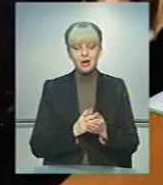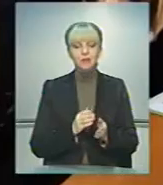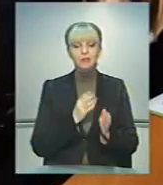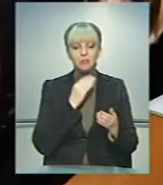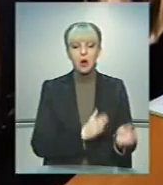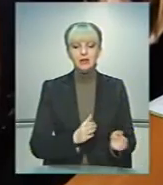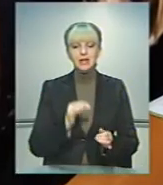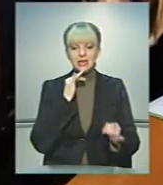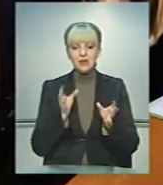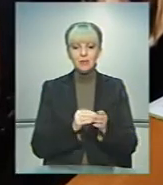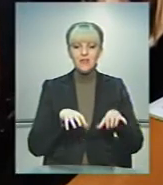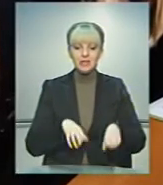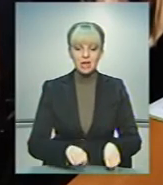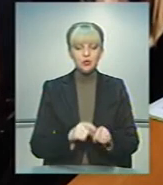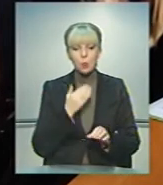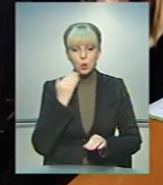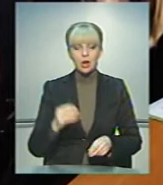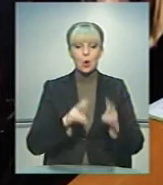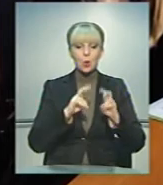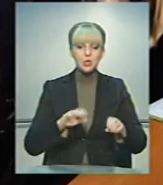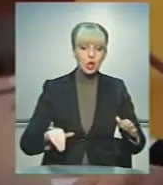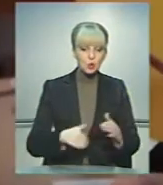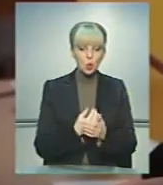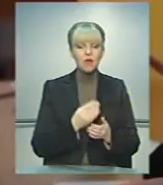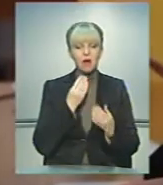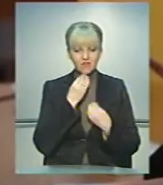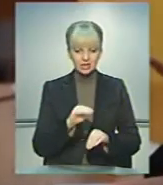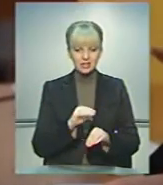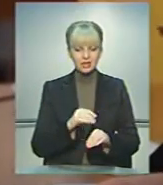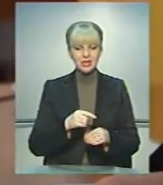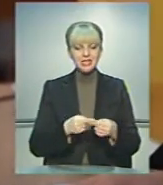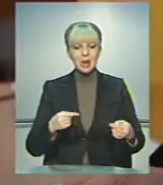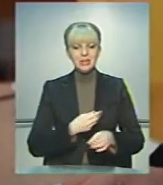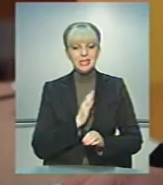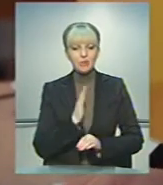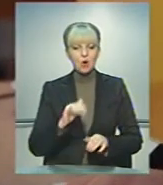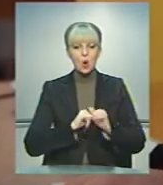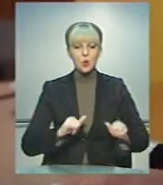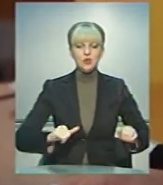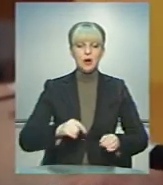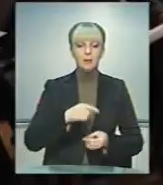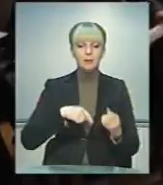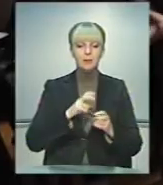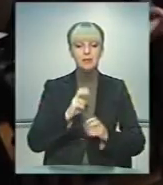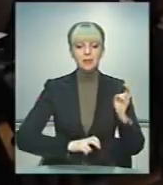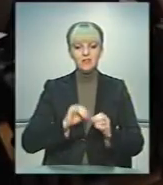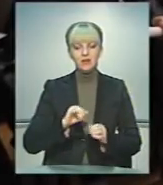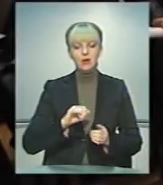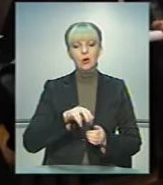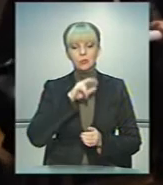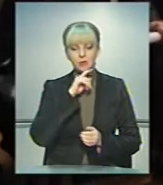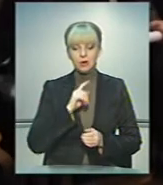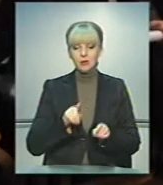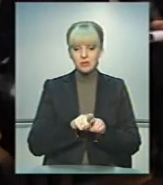налагодження діалогу із владою, аби остання розглянула нові, ефективніші засоби стимулювання розвитку підприємництва у місті. Подібні